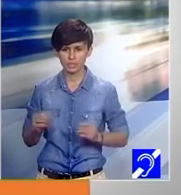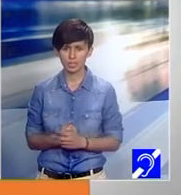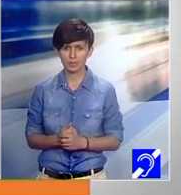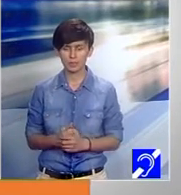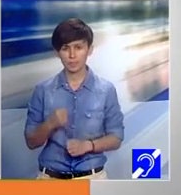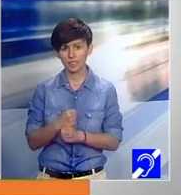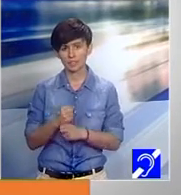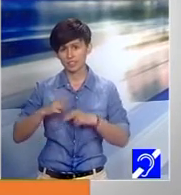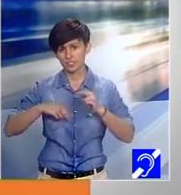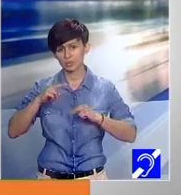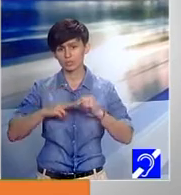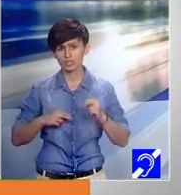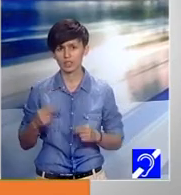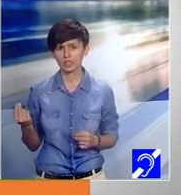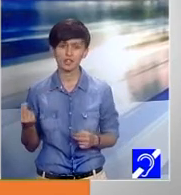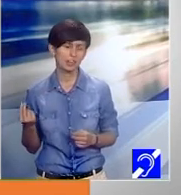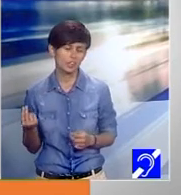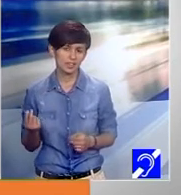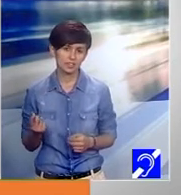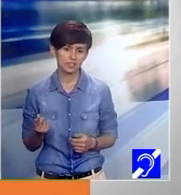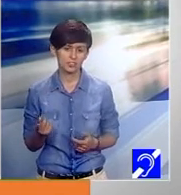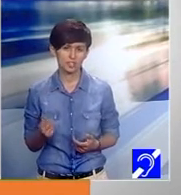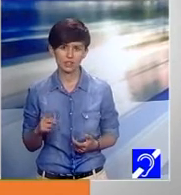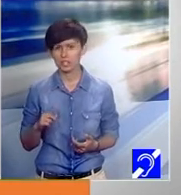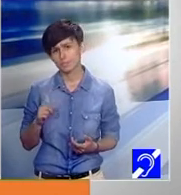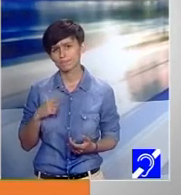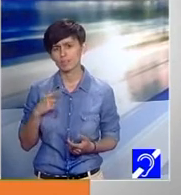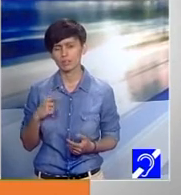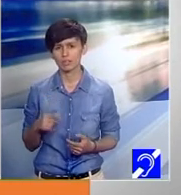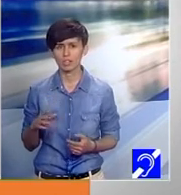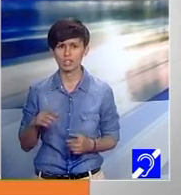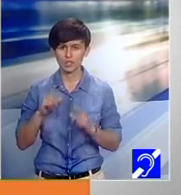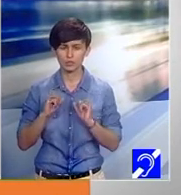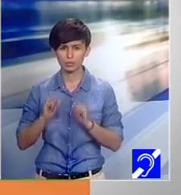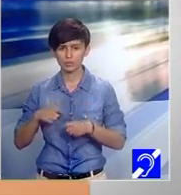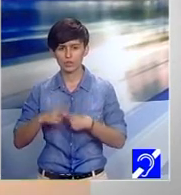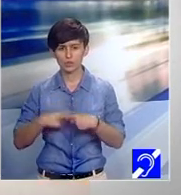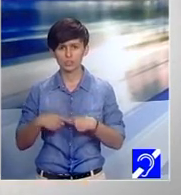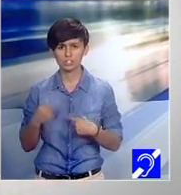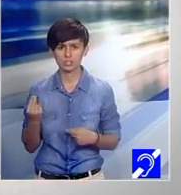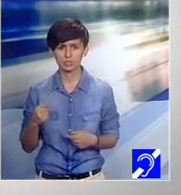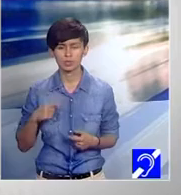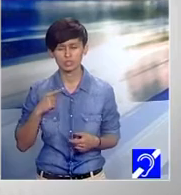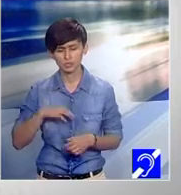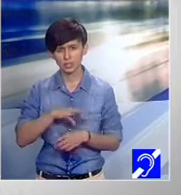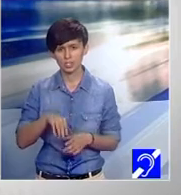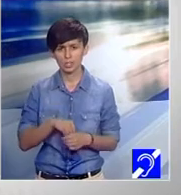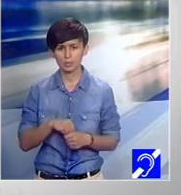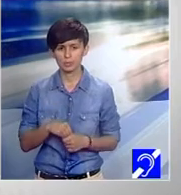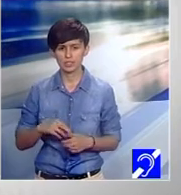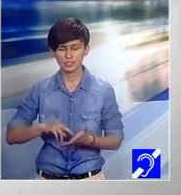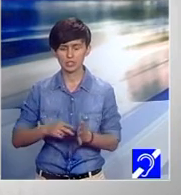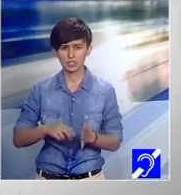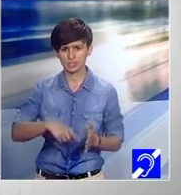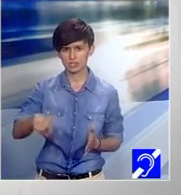de ce nu se poate, nu duce la absolut nimic bun. Să știți că sunt părinți în ONG-ul nostru care au luptat singuri. Este și exemplul